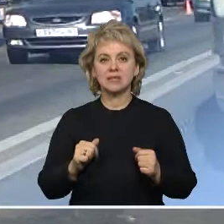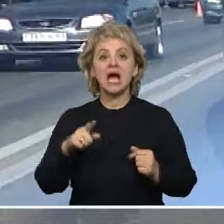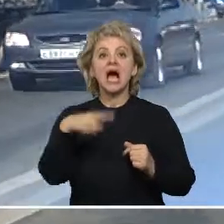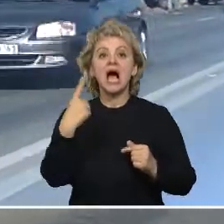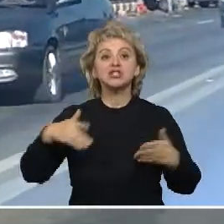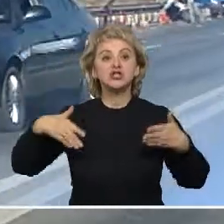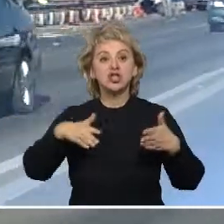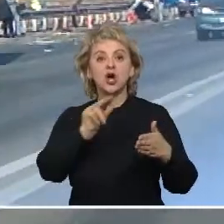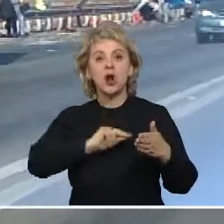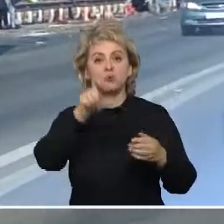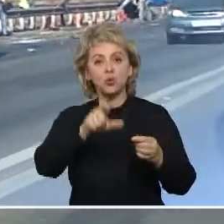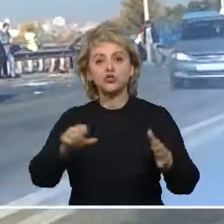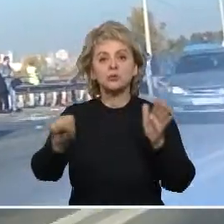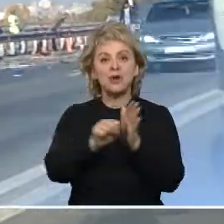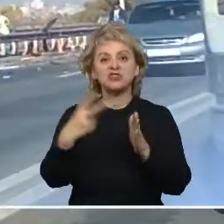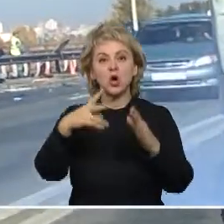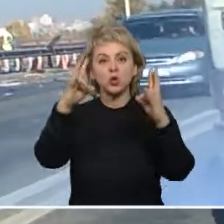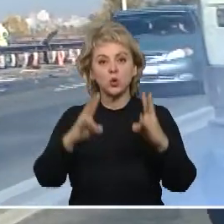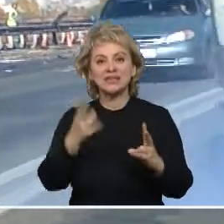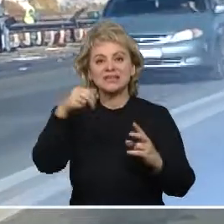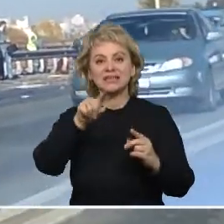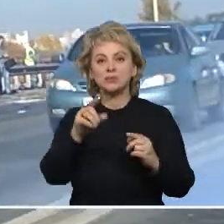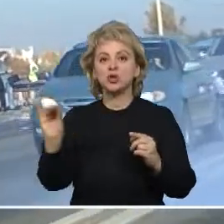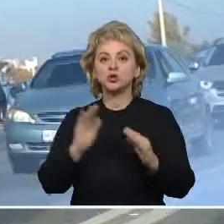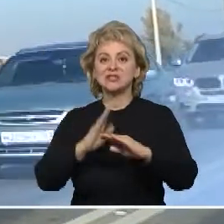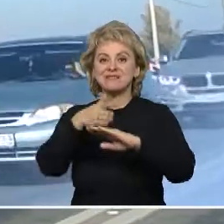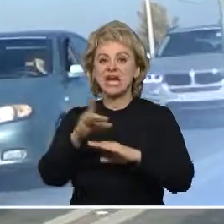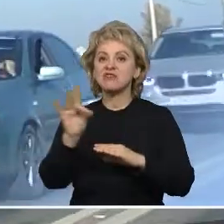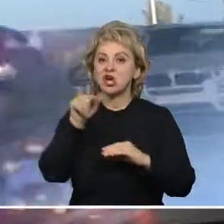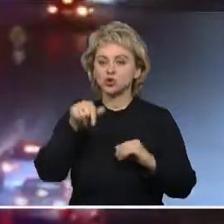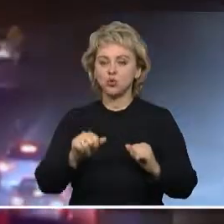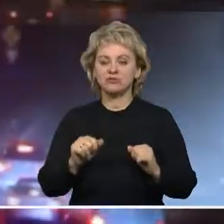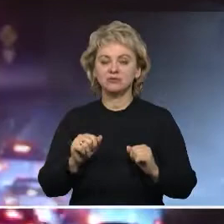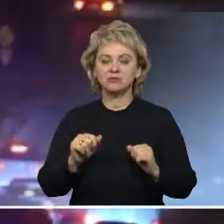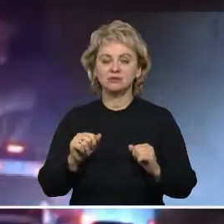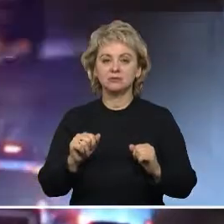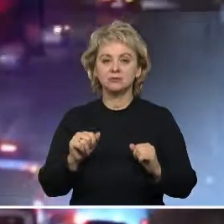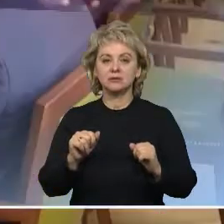Один дорожный рабочий погиб, второй травмирован. ДТП на южном въезде в Ростов.